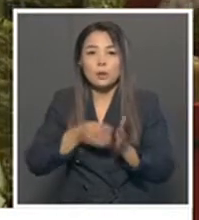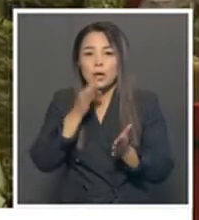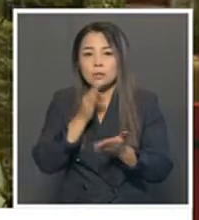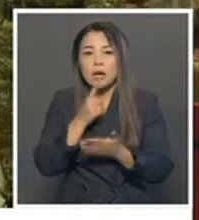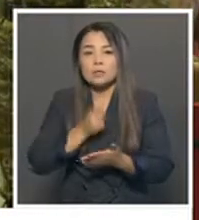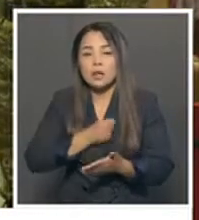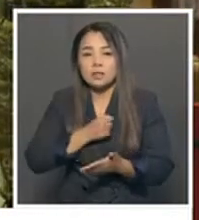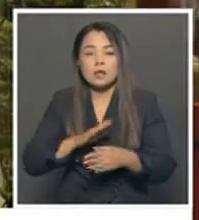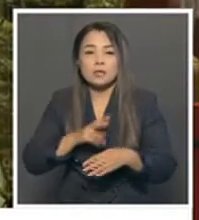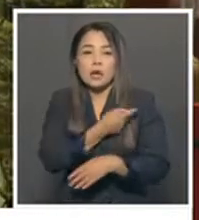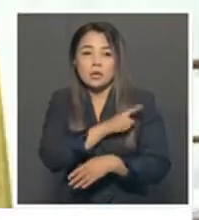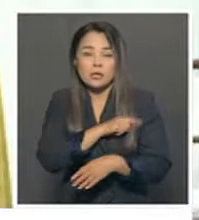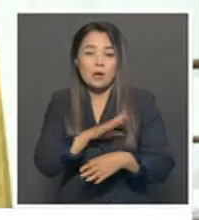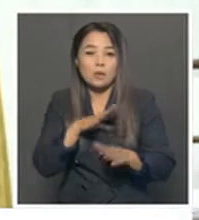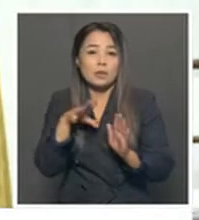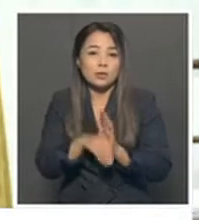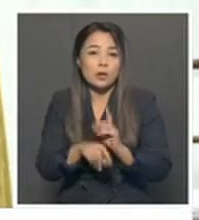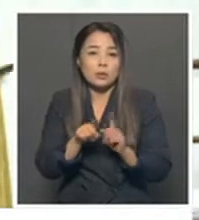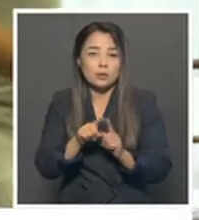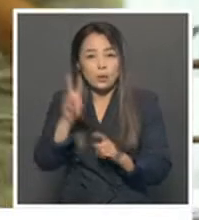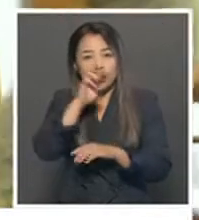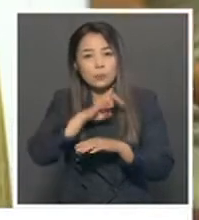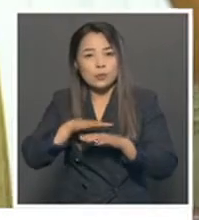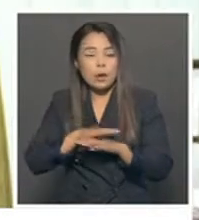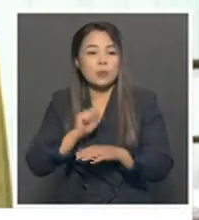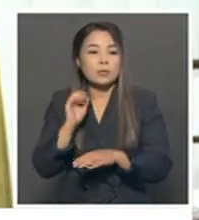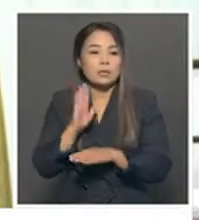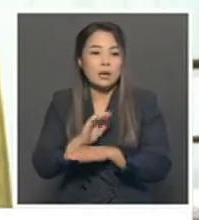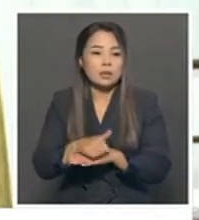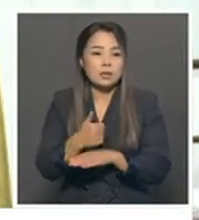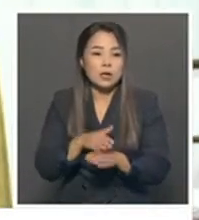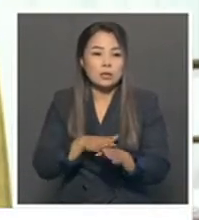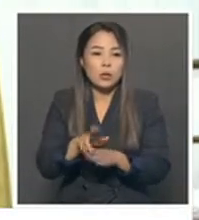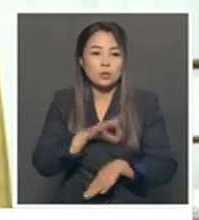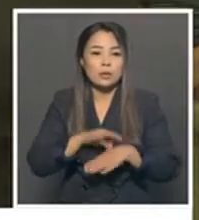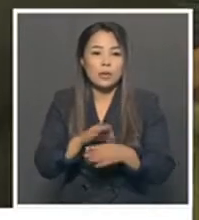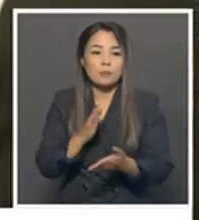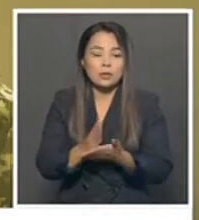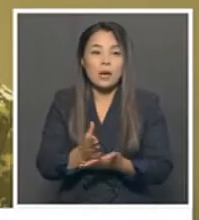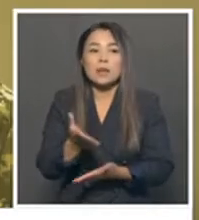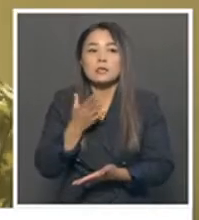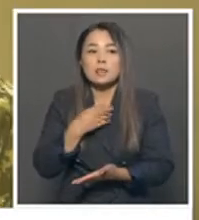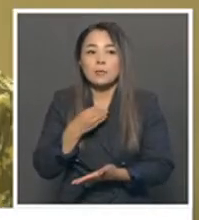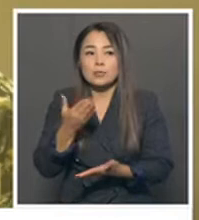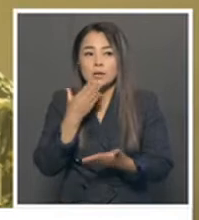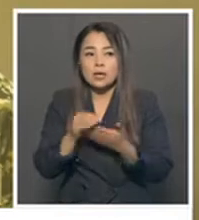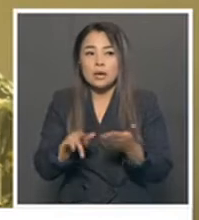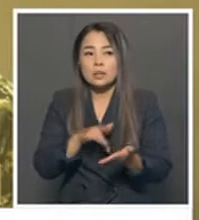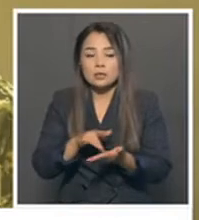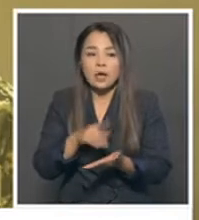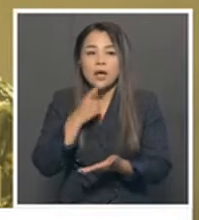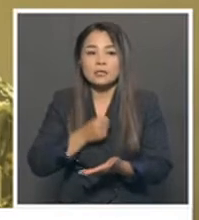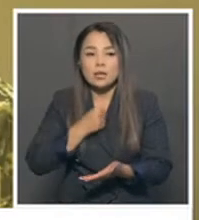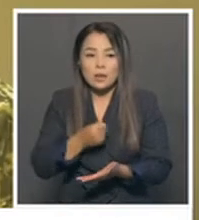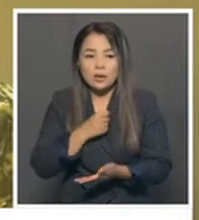дәрігерлерді жұмылдыру үкімет басшысының тапсырмасына сай жүзеге асып жатыр. Семей қаласы әскери госпиталінен, Өскемен